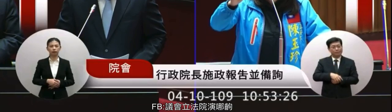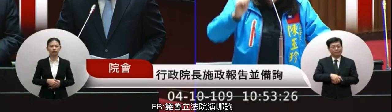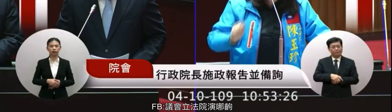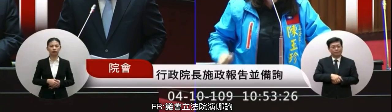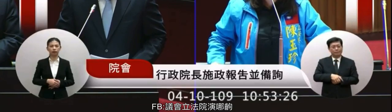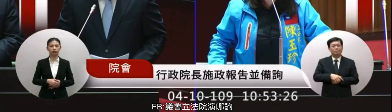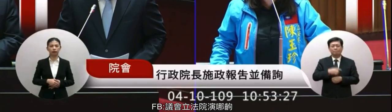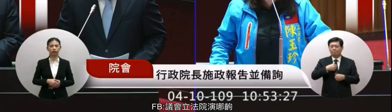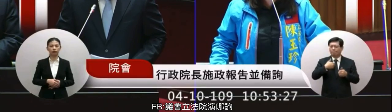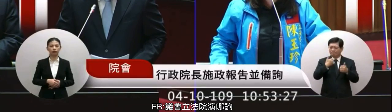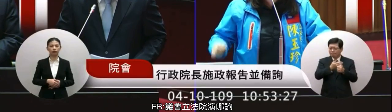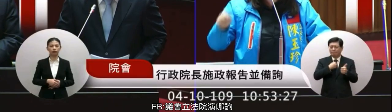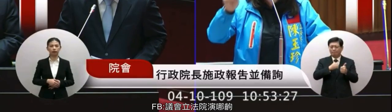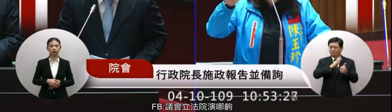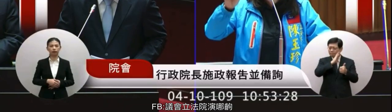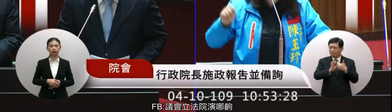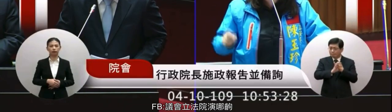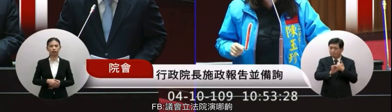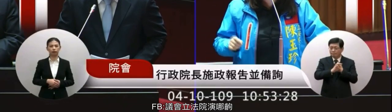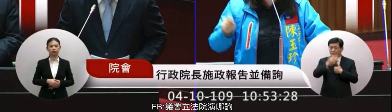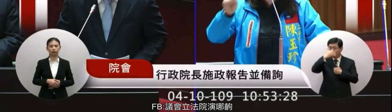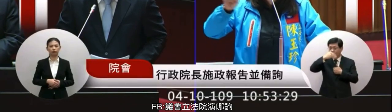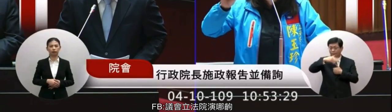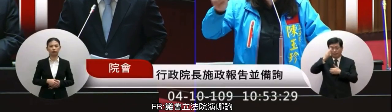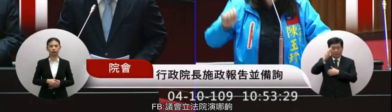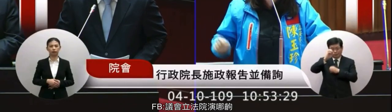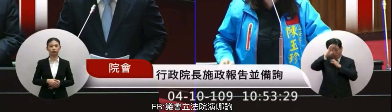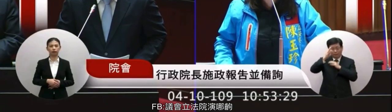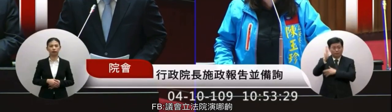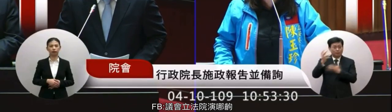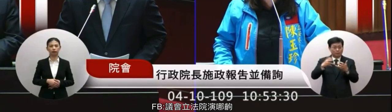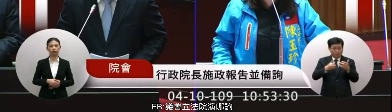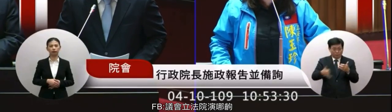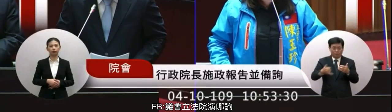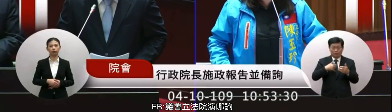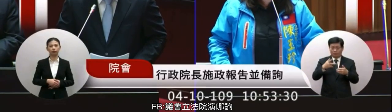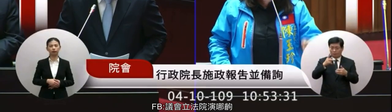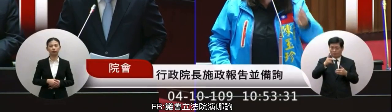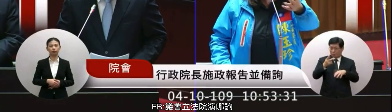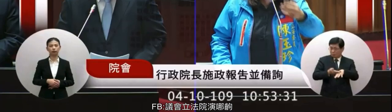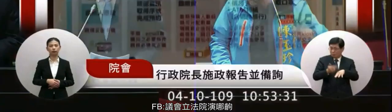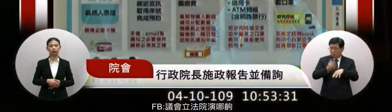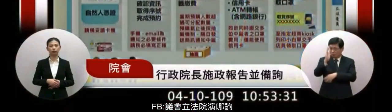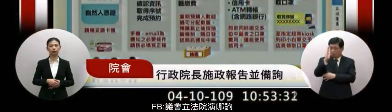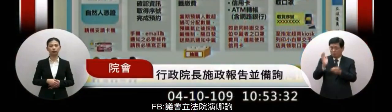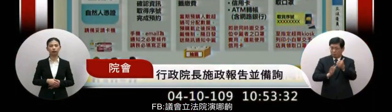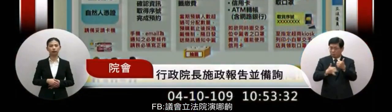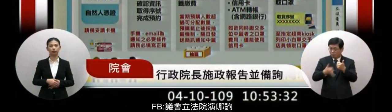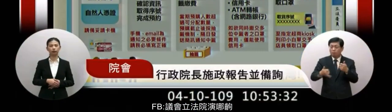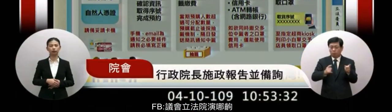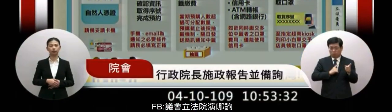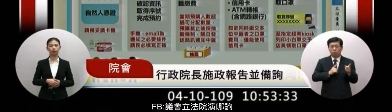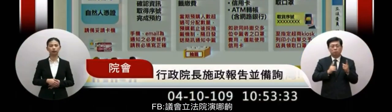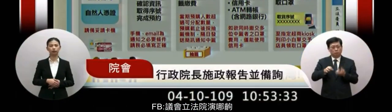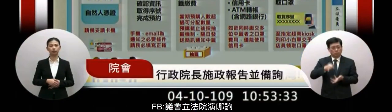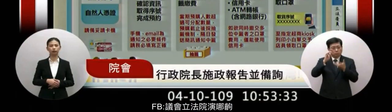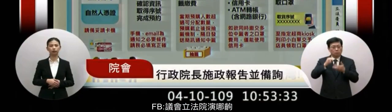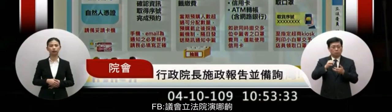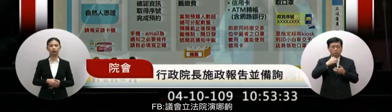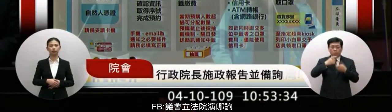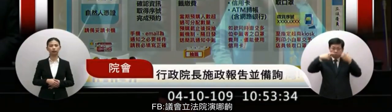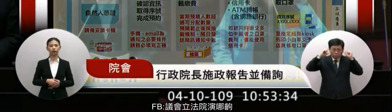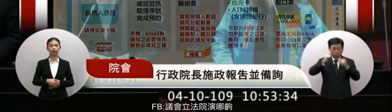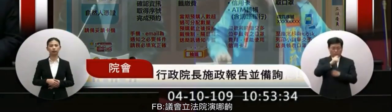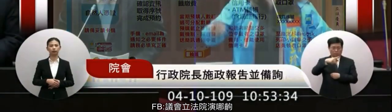我们想提供一个参考，就是唐凤唐政委在所谓的科技政委了哈，他在院长您也听一下，就科技政委他有提供一个口